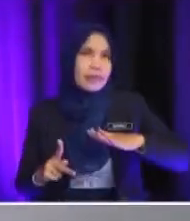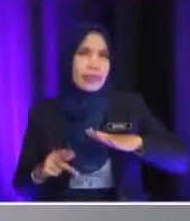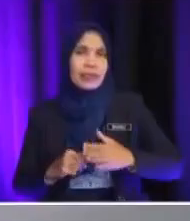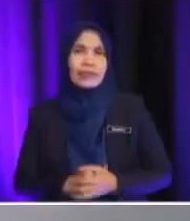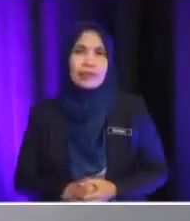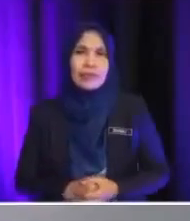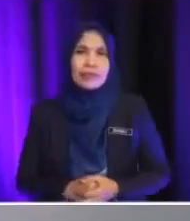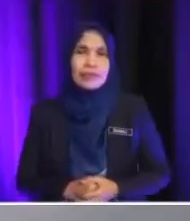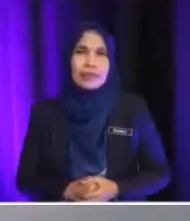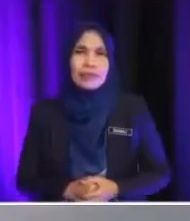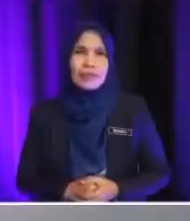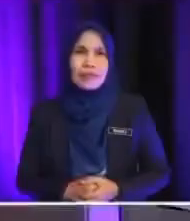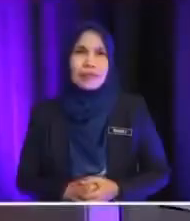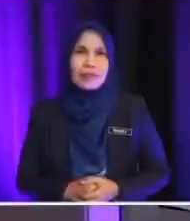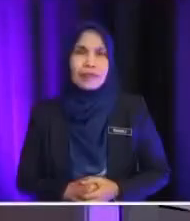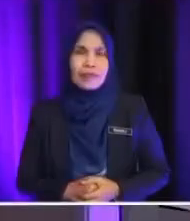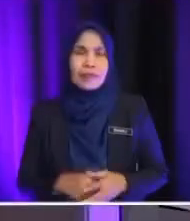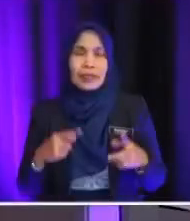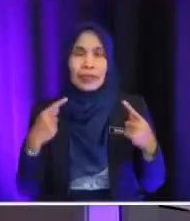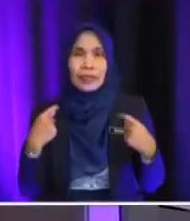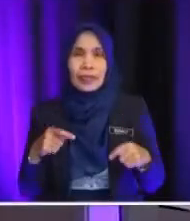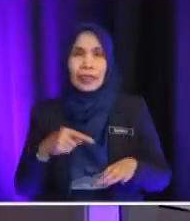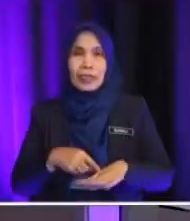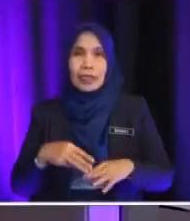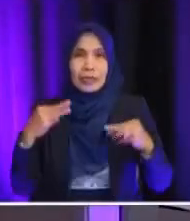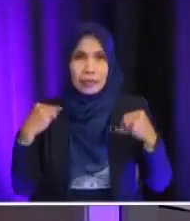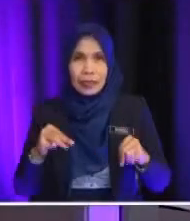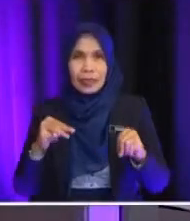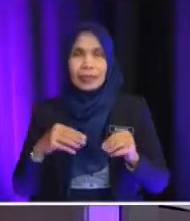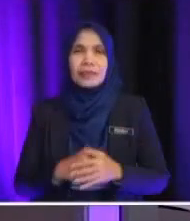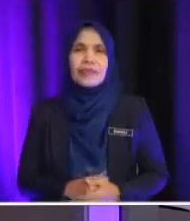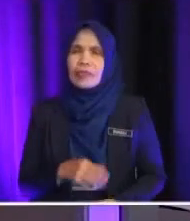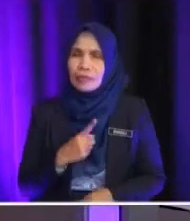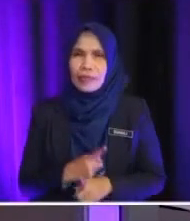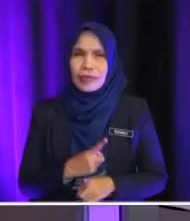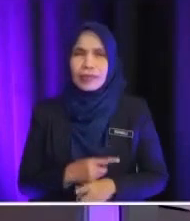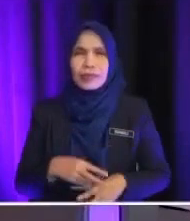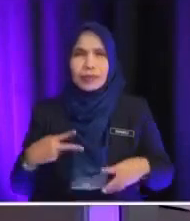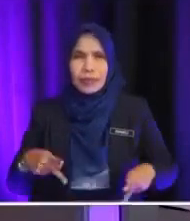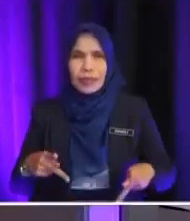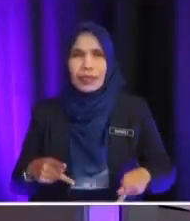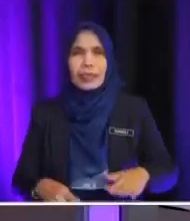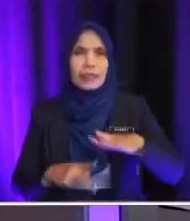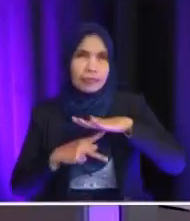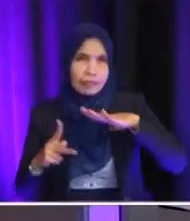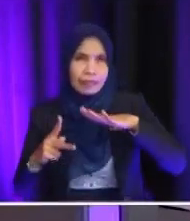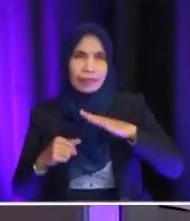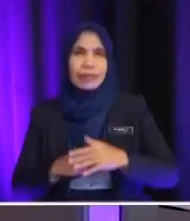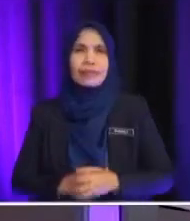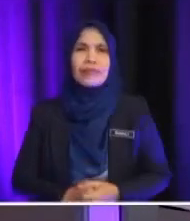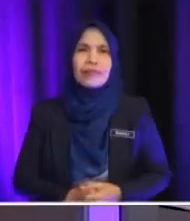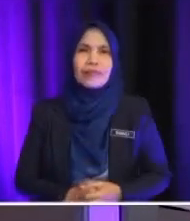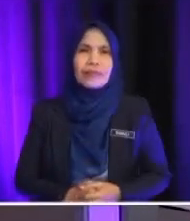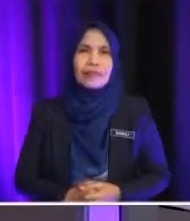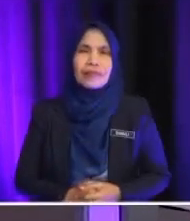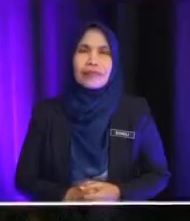Ayam panggang macam yang kat pasar kan yang dipusing-pusing tu. Okey, itu betul. Itu kaedah memanggang. Okey. Bagus Ria. Terima kasih